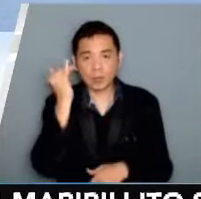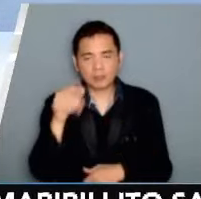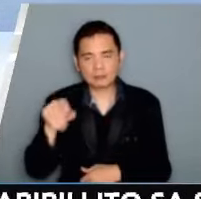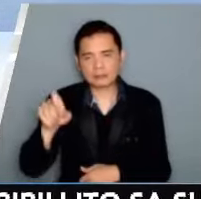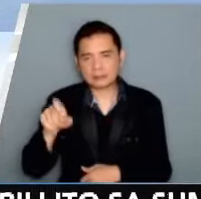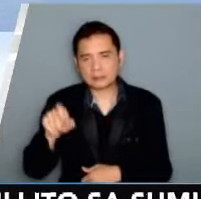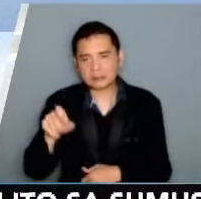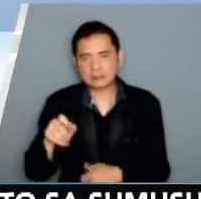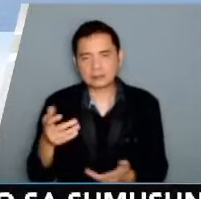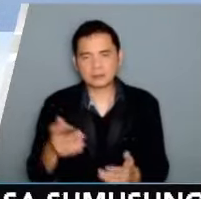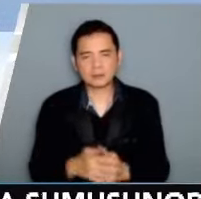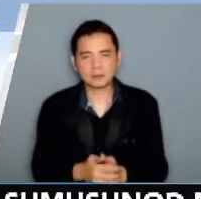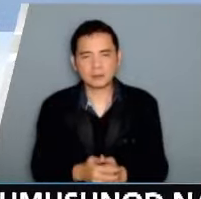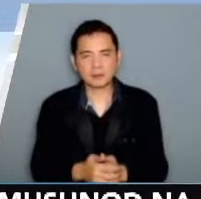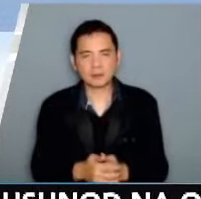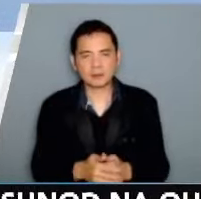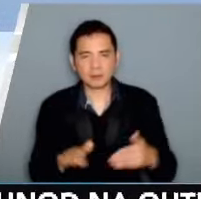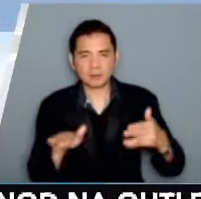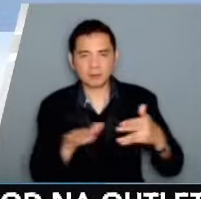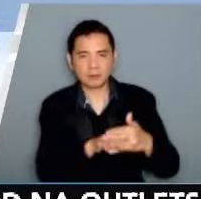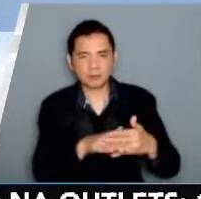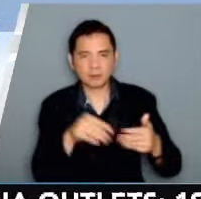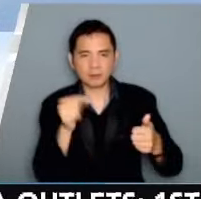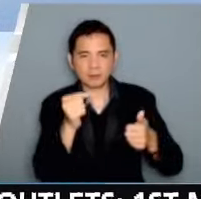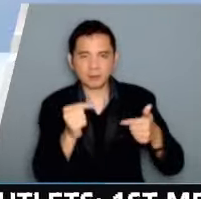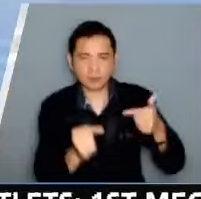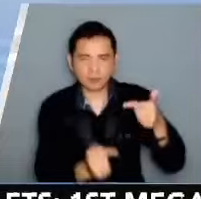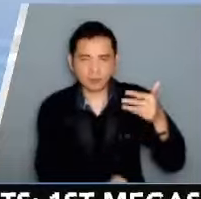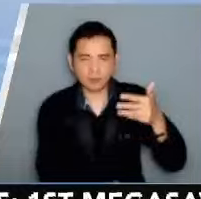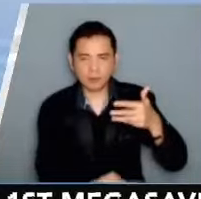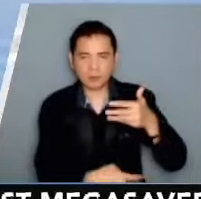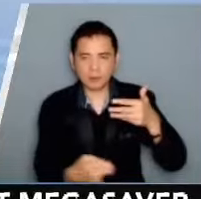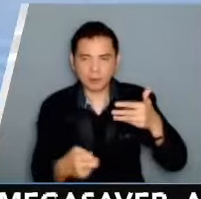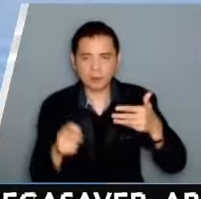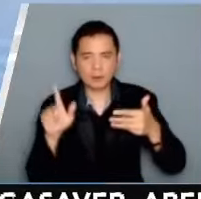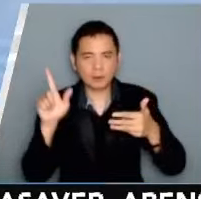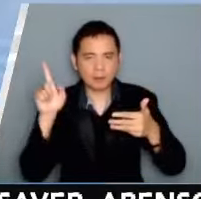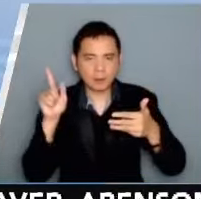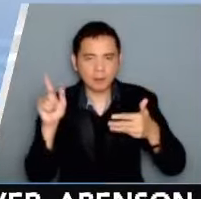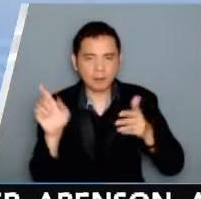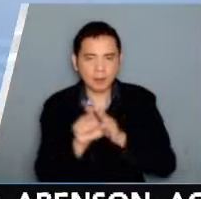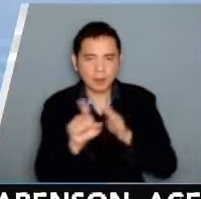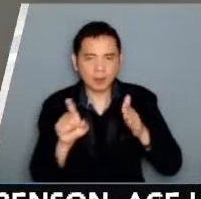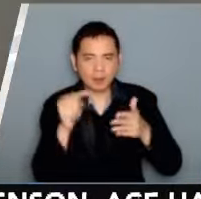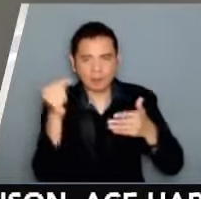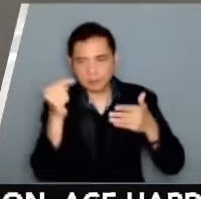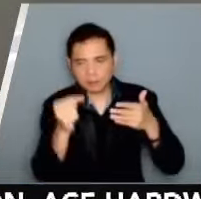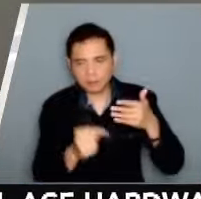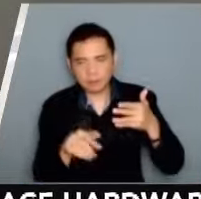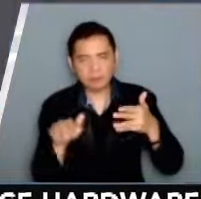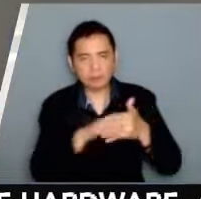siya sa reklamong robbery at paglabag sa Comprehensive Firearms and Ammunition Regulation Act.